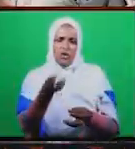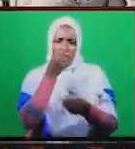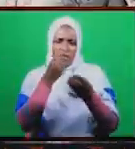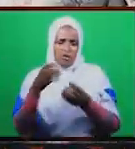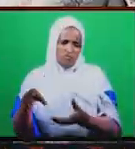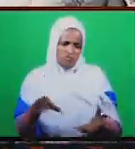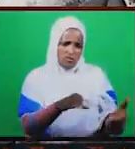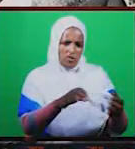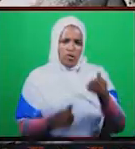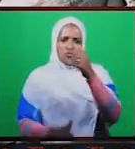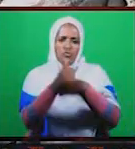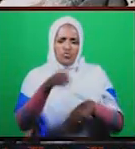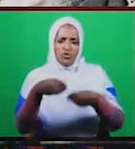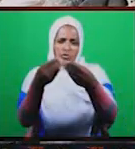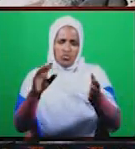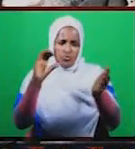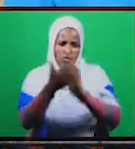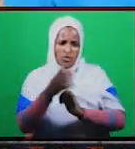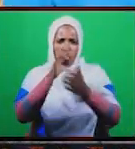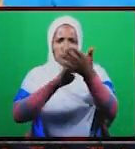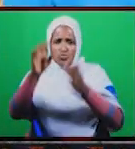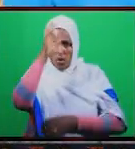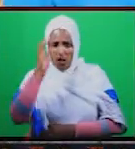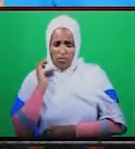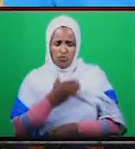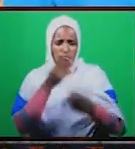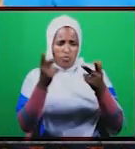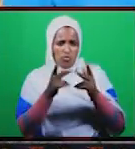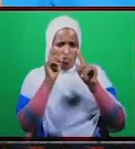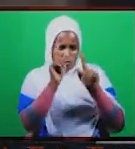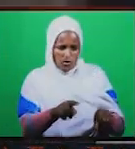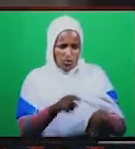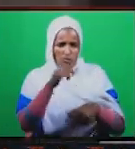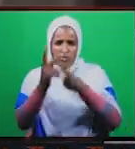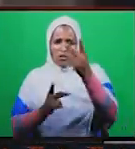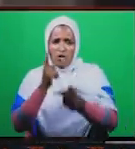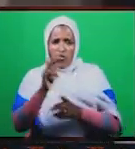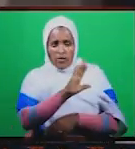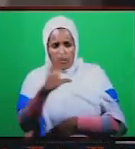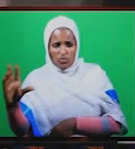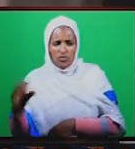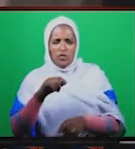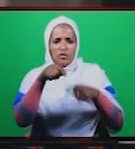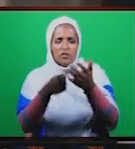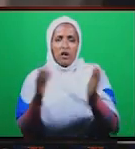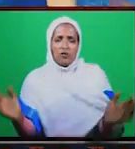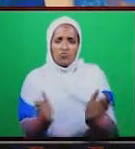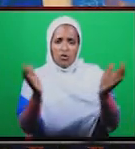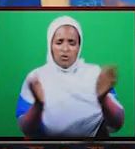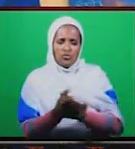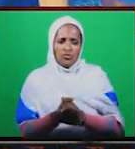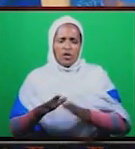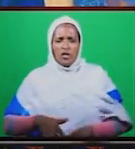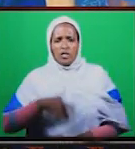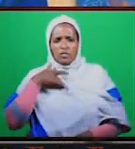ከአዲስ አበባ ምዕመናን የተሰበሰቡ የምግብ ፍጆታዎች ለተጎጂዎቹ የተሰጡ ሲሆን ብፁዓን አባቶች በቦታው ተገኝተው